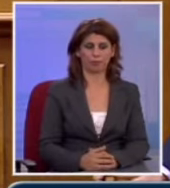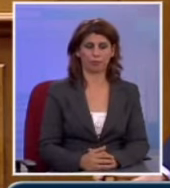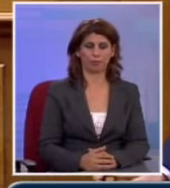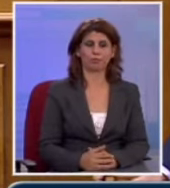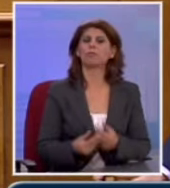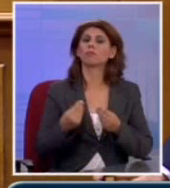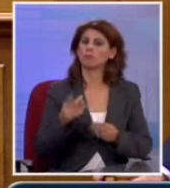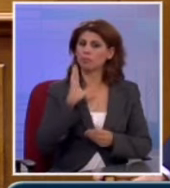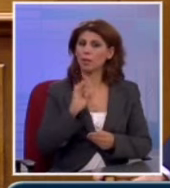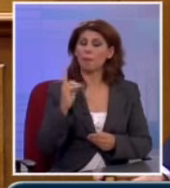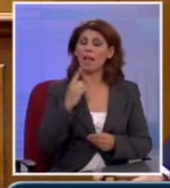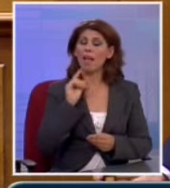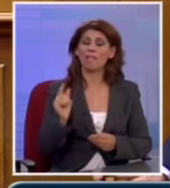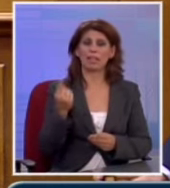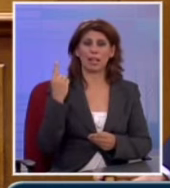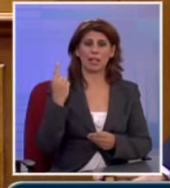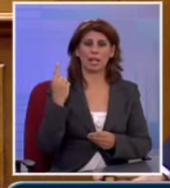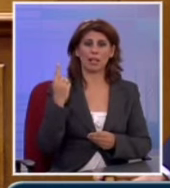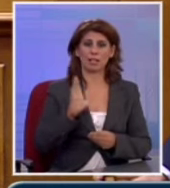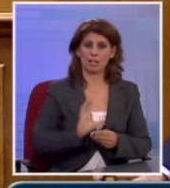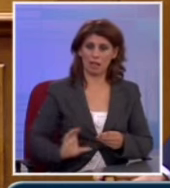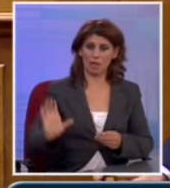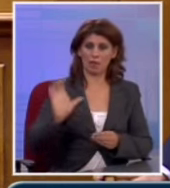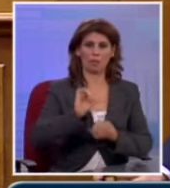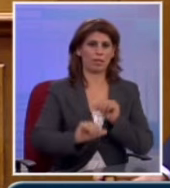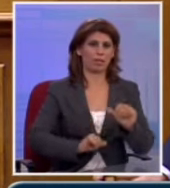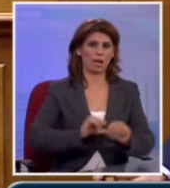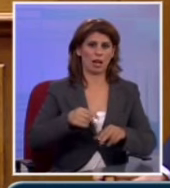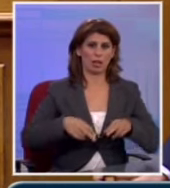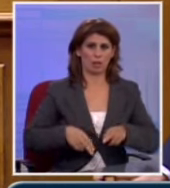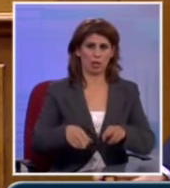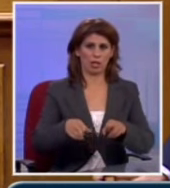έδωσε πράγματι μία ευκαιρία στην Ευρώπη για αλλαγή πορείας.